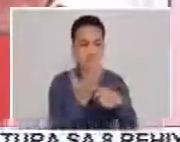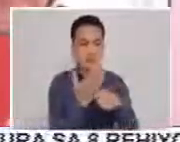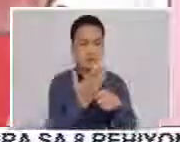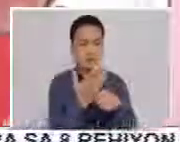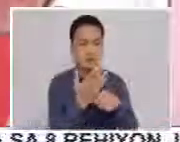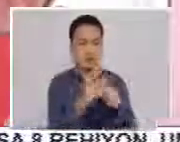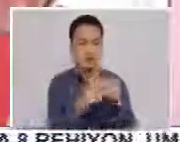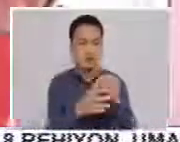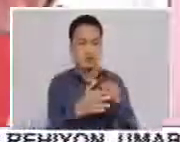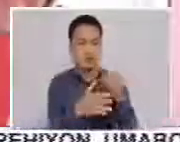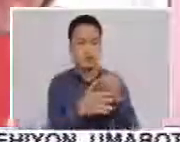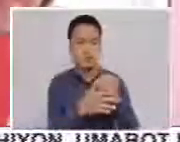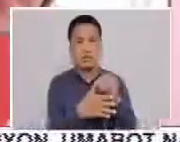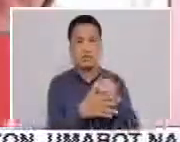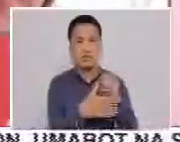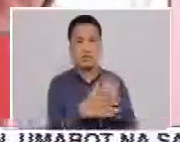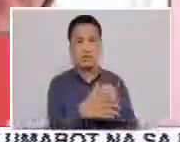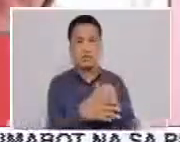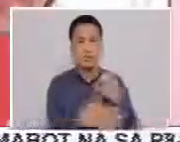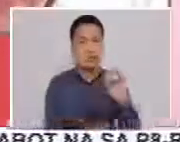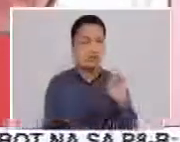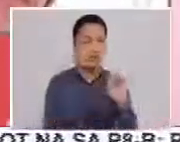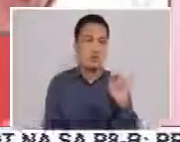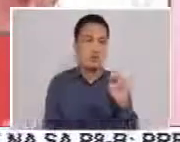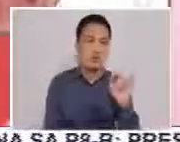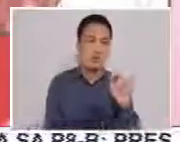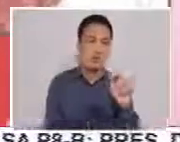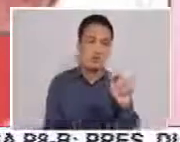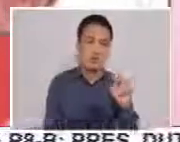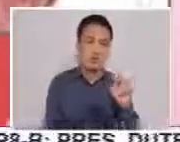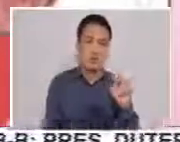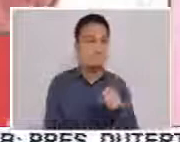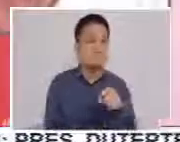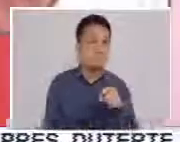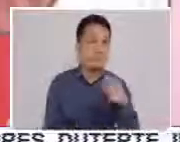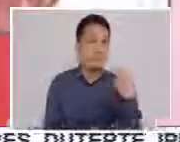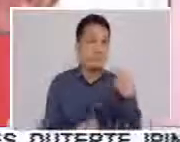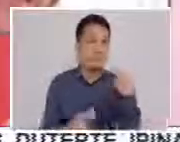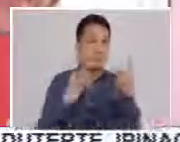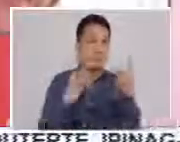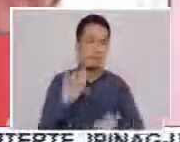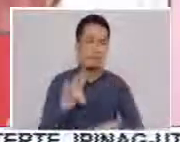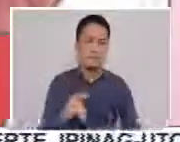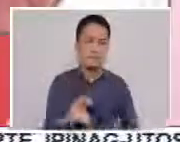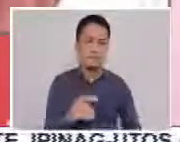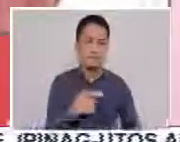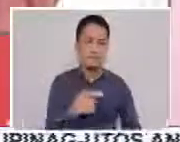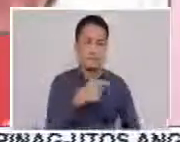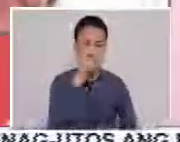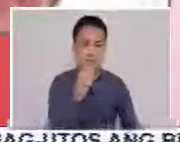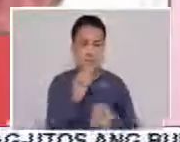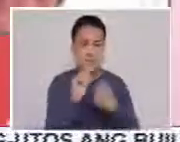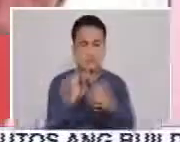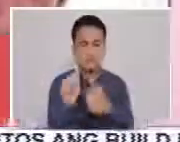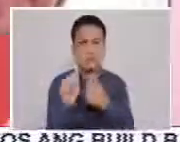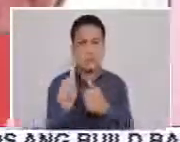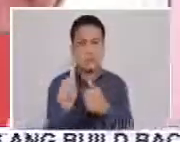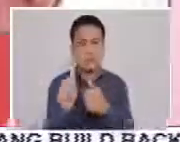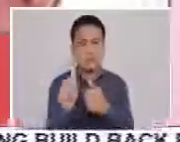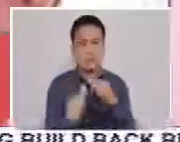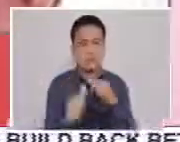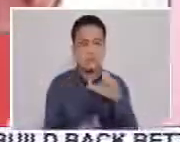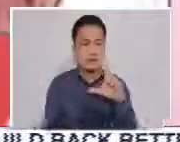yung gusto nilang hindi, kung para saan po, kung sa South Coast. So next sweep, buksan po nila yung website po ng auto sweep. Makikita po nila